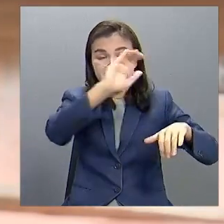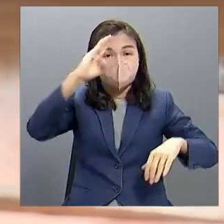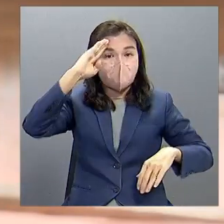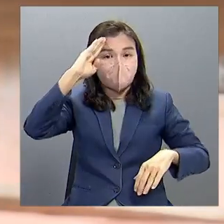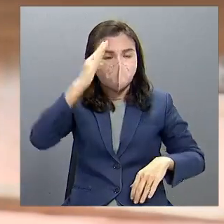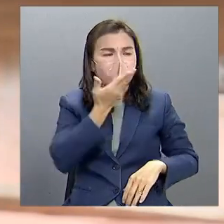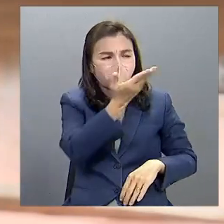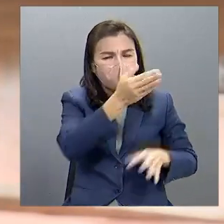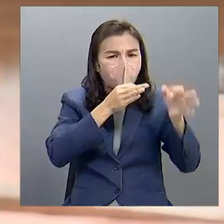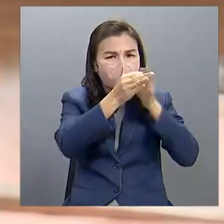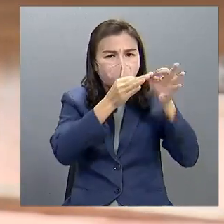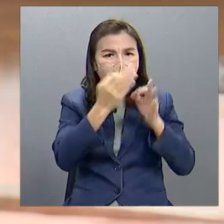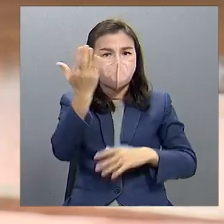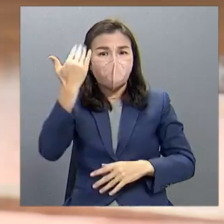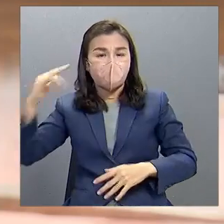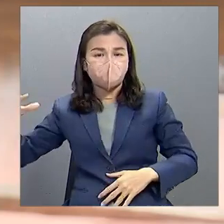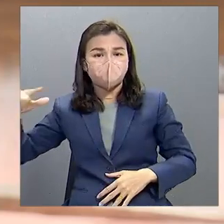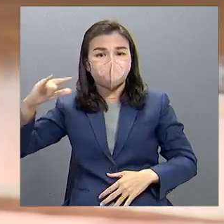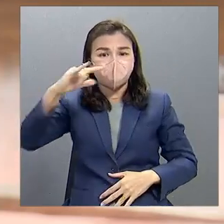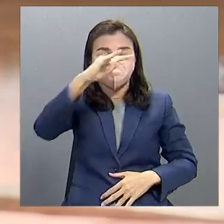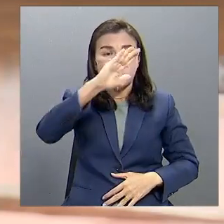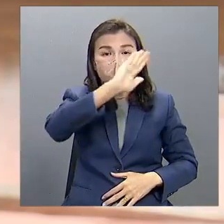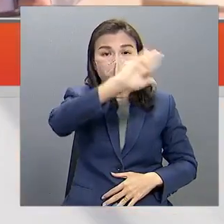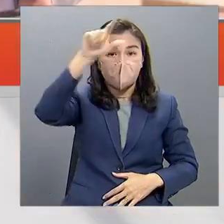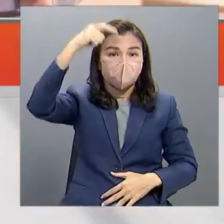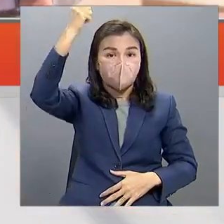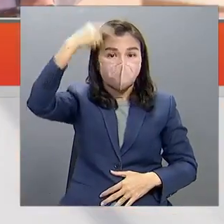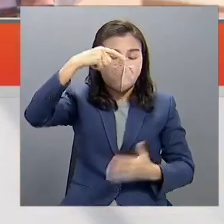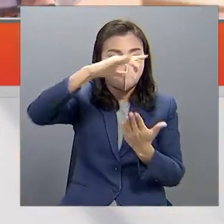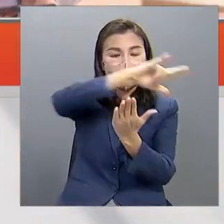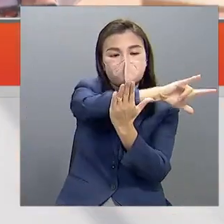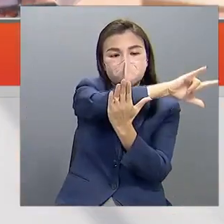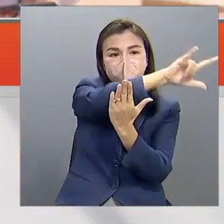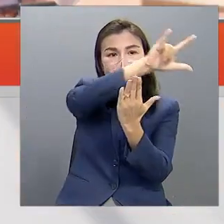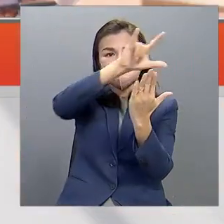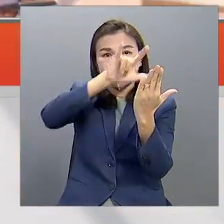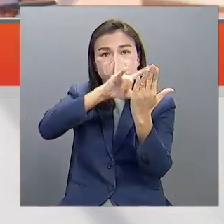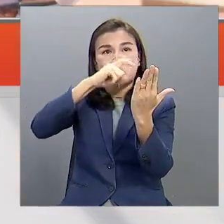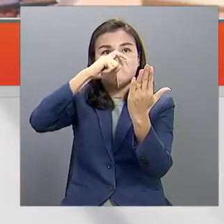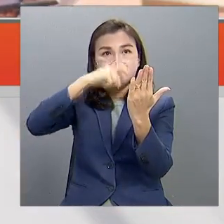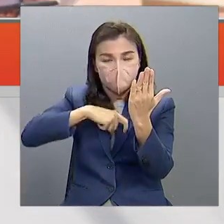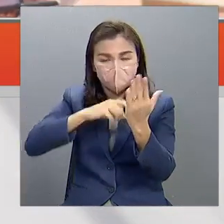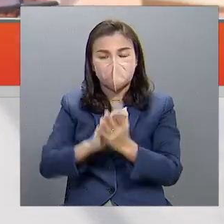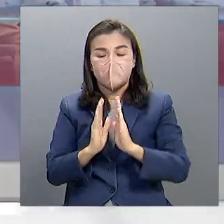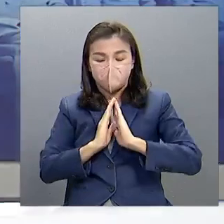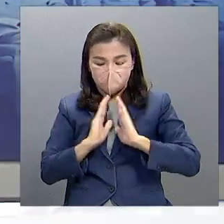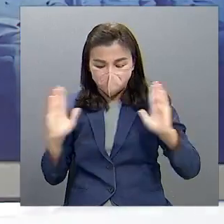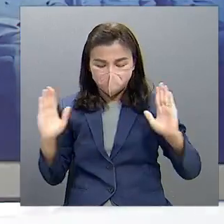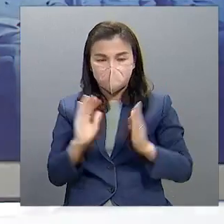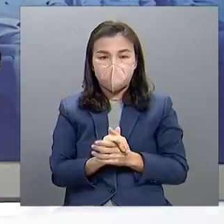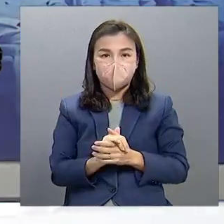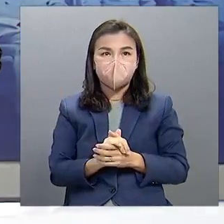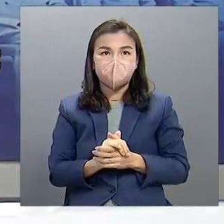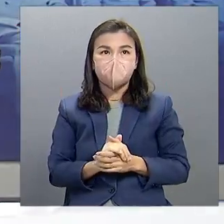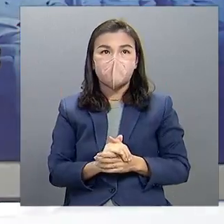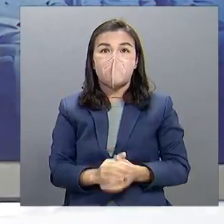คะเครื่องบินลบของเมียนมาบินเข้ามาผ่านในน่านฟ้าไทยค่ะ ค่ะขอบคุณคุณยานีนะคะเรียกว่าถ้าวันนี้ได้ลงม